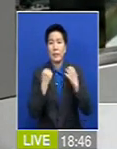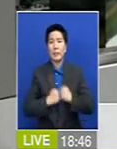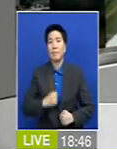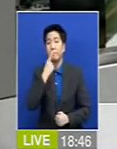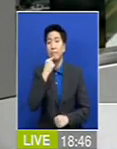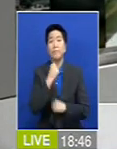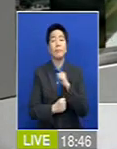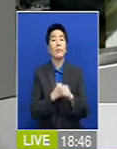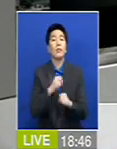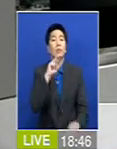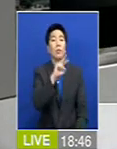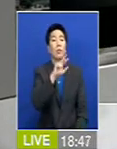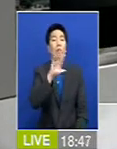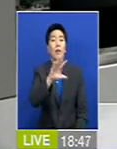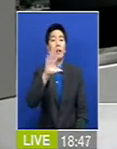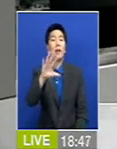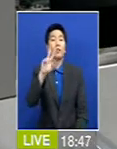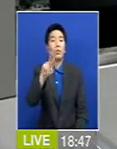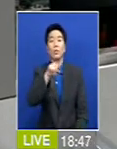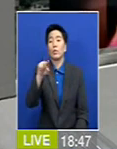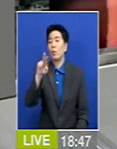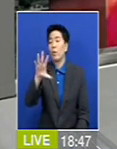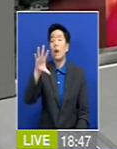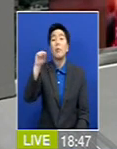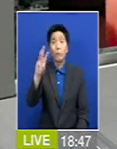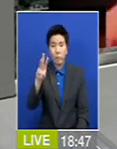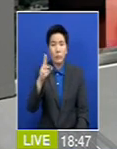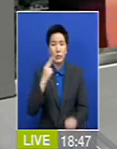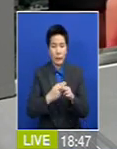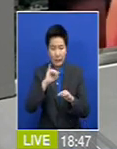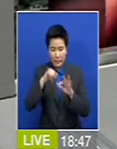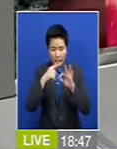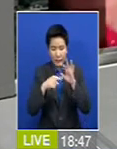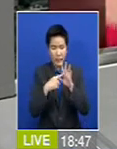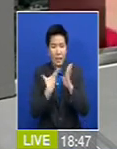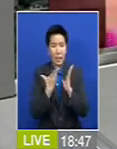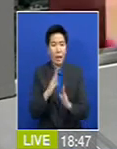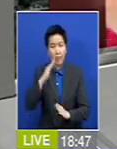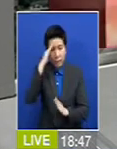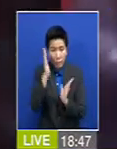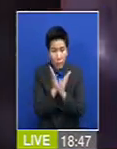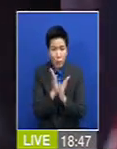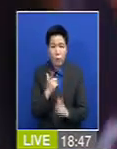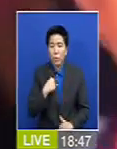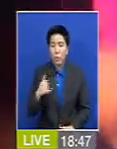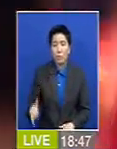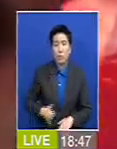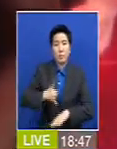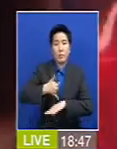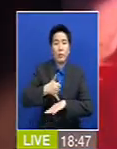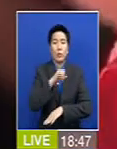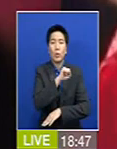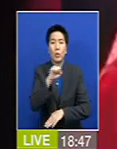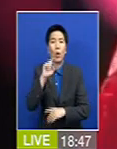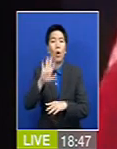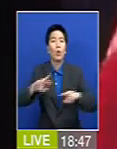งปี2552ถึง2556ก็เพราะว่าจ่าประสิทธิ์หรือว่าจ่าสิบตำรวจประสิทธิ์ชัยศรีสะนะคะอดีตส.